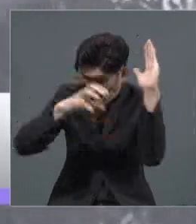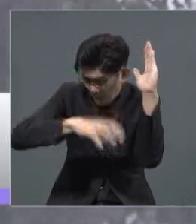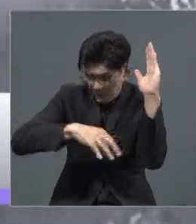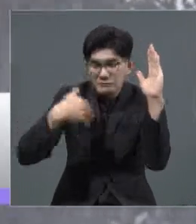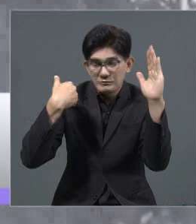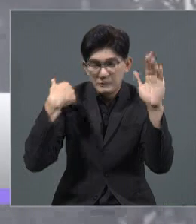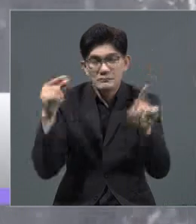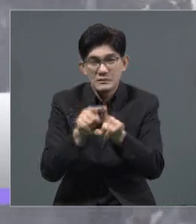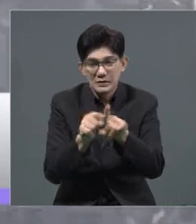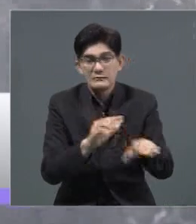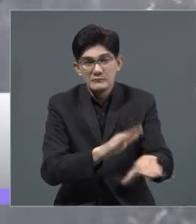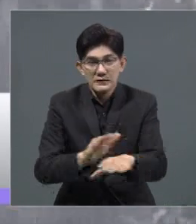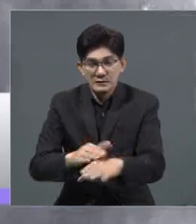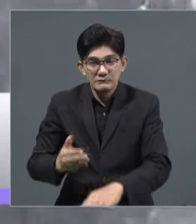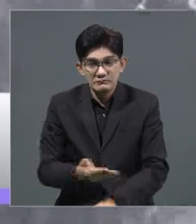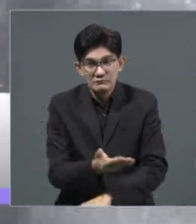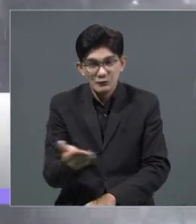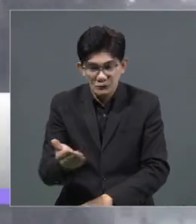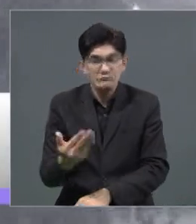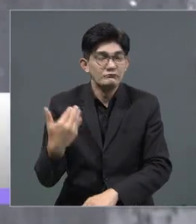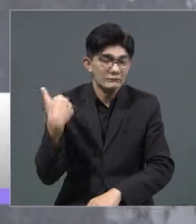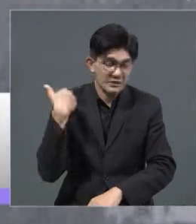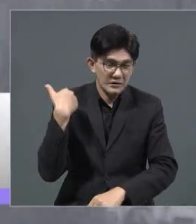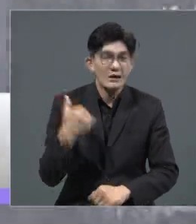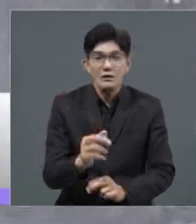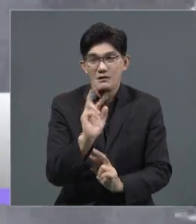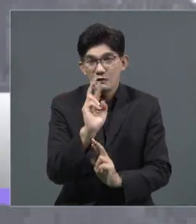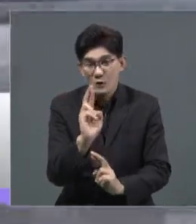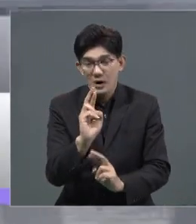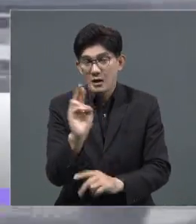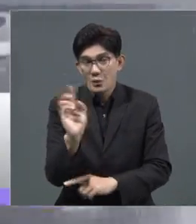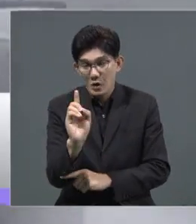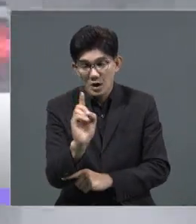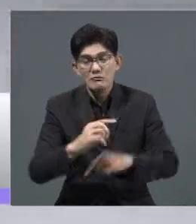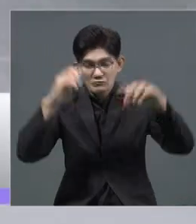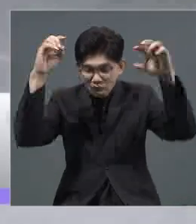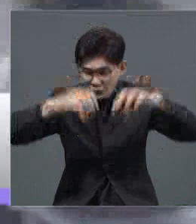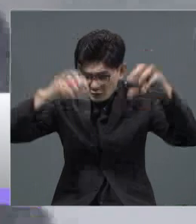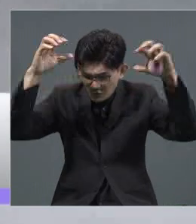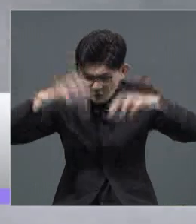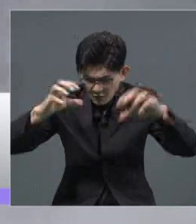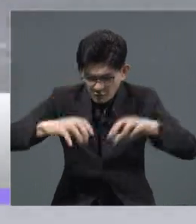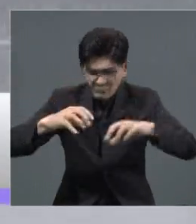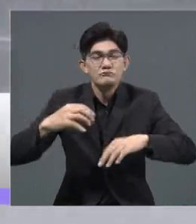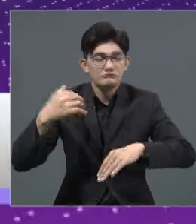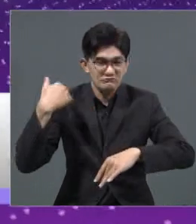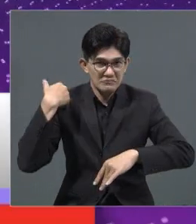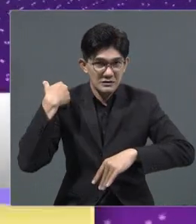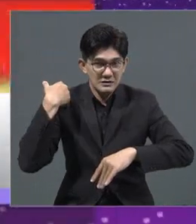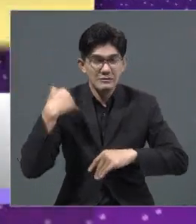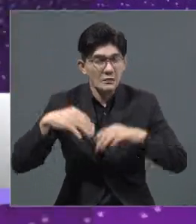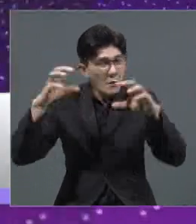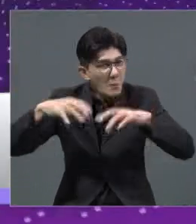แห่งนะครับก็แจ้งเตือนพี่น้องประชาชนบริเวณดังกล่าวนะครับระมัดระวังอันตรายจากฝนตกหนักถึงหนักมากแล้วก็ฝนตก